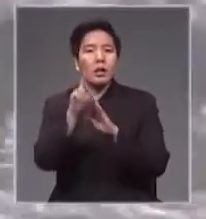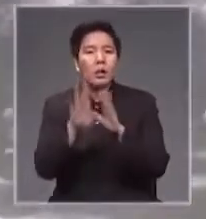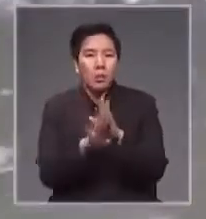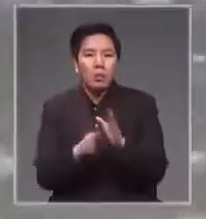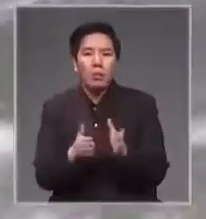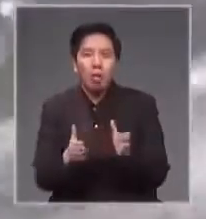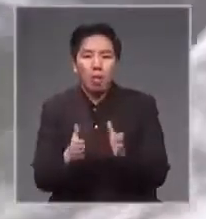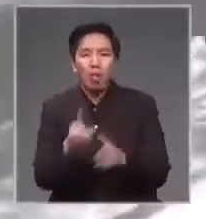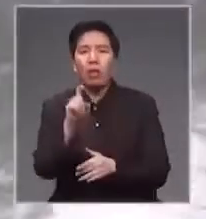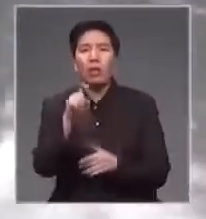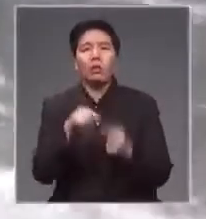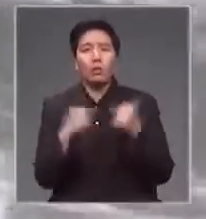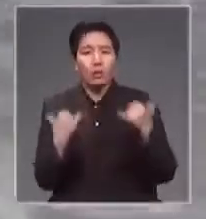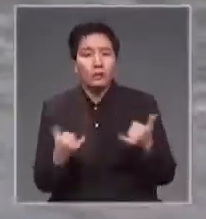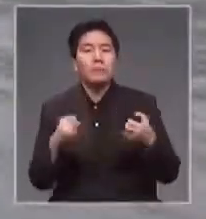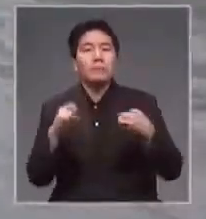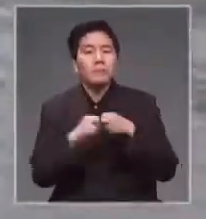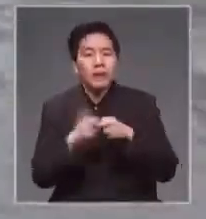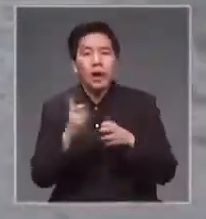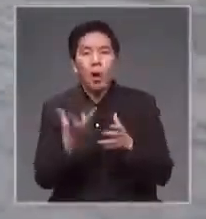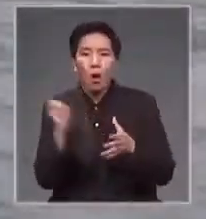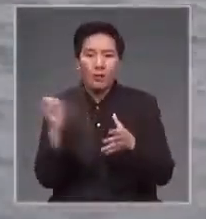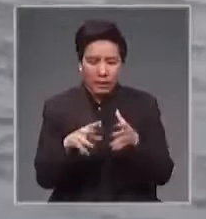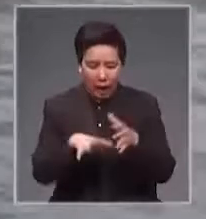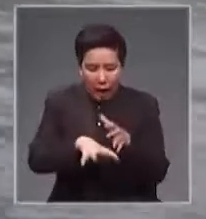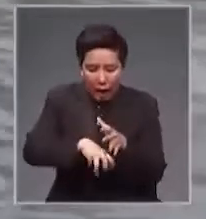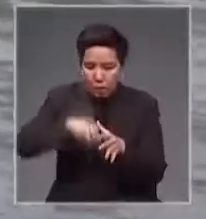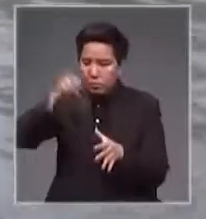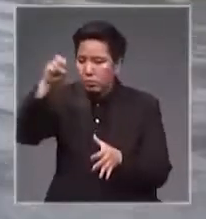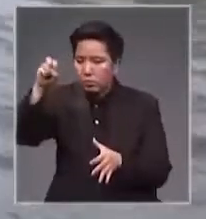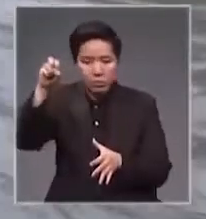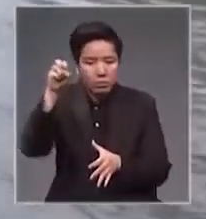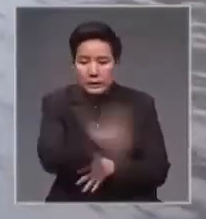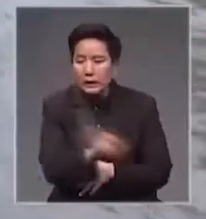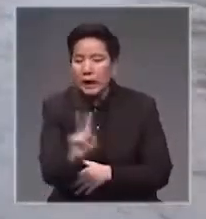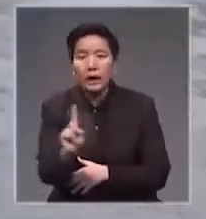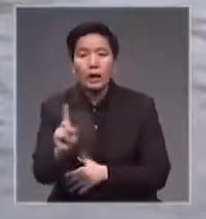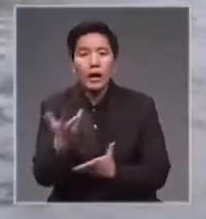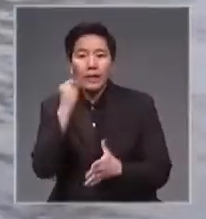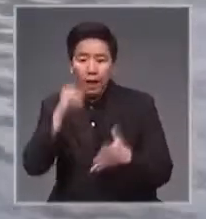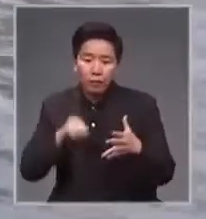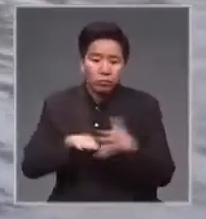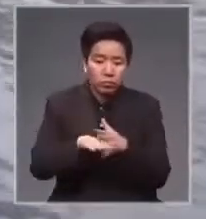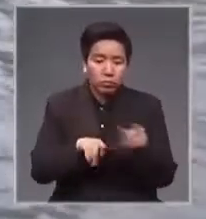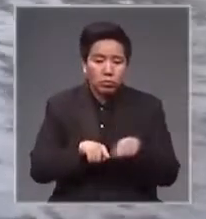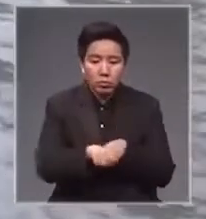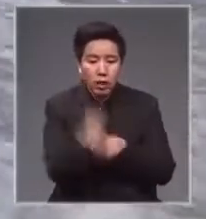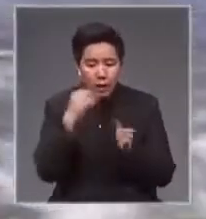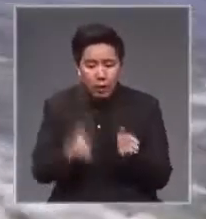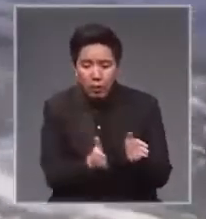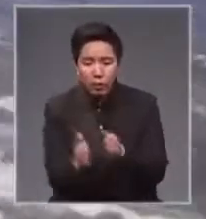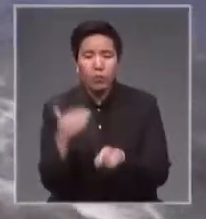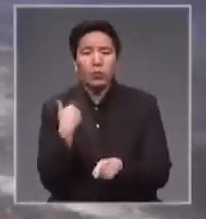ครับแต่ปัญหาก็คือว่าขยะจะเอาไปทิ้งที่ไหนน้ำจะระบายไปที่ไหนคูคลองเดิมมีน้อยนะครับถมไป